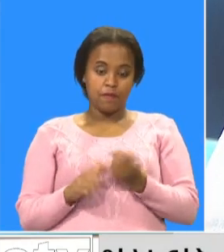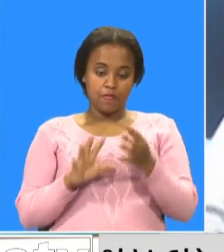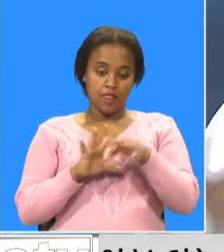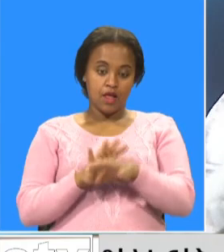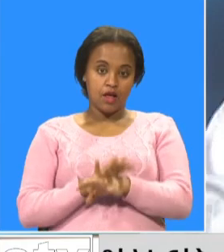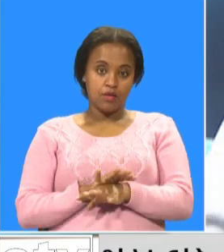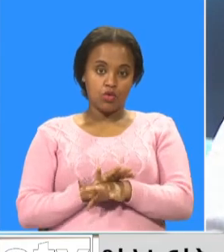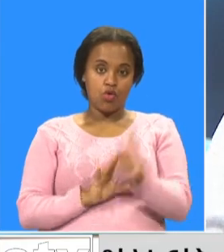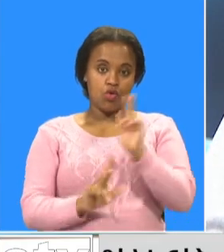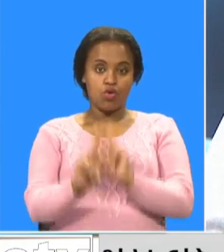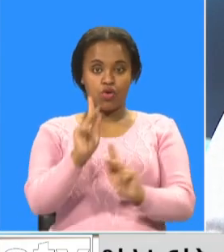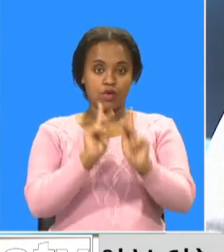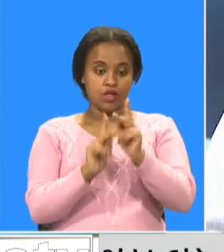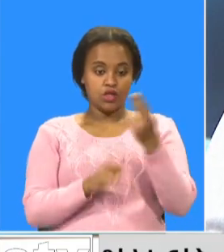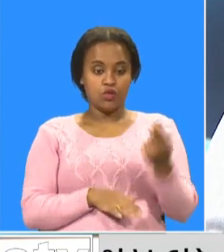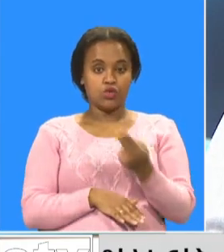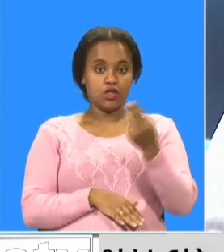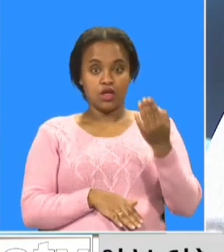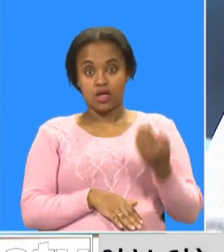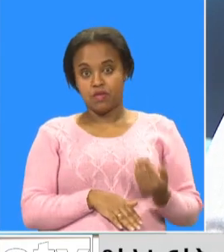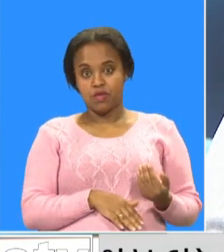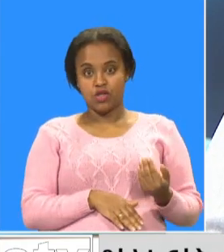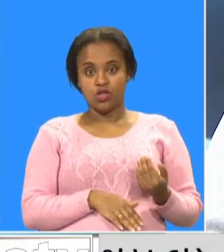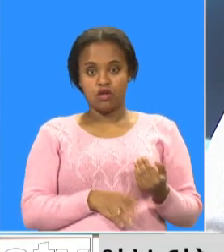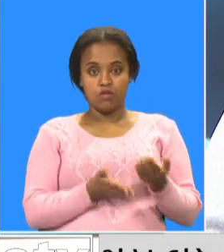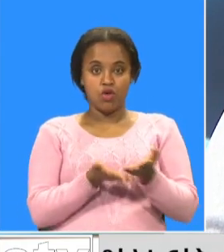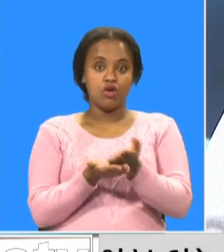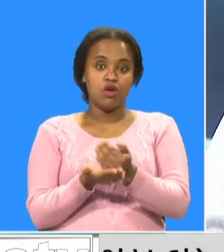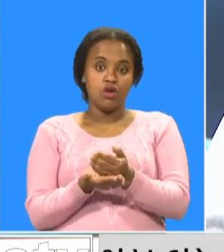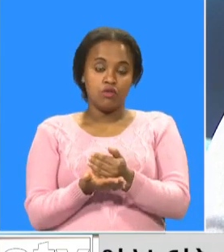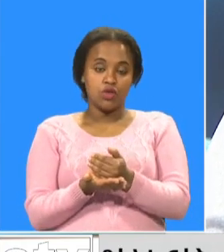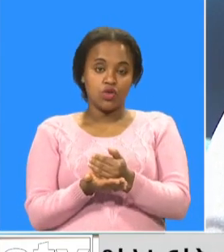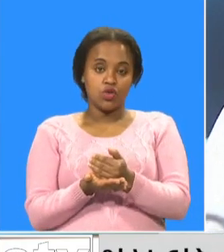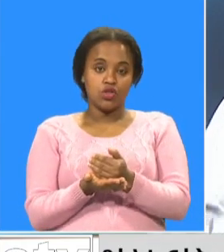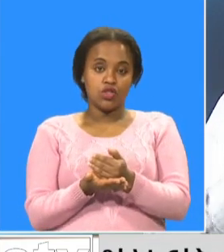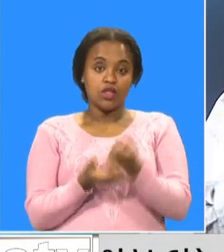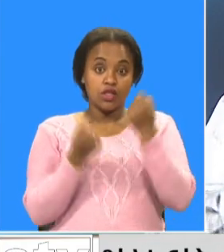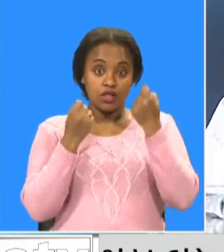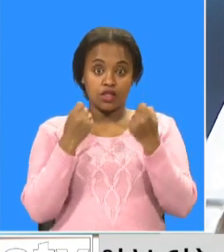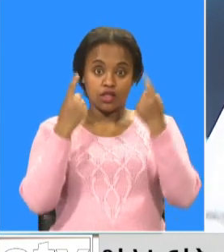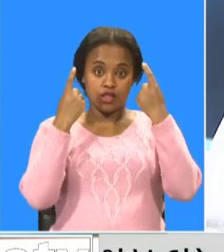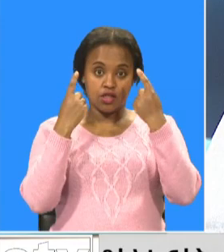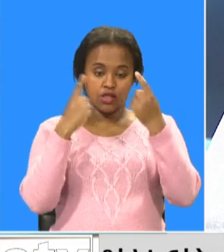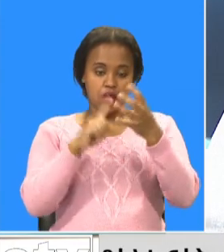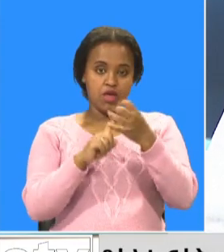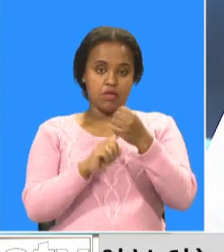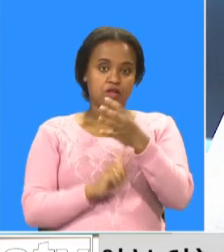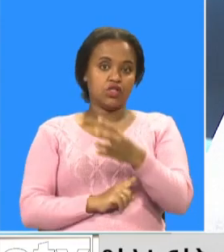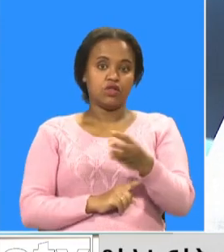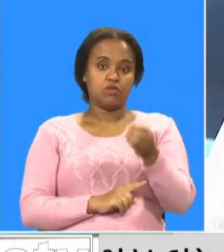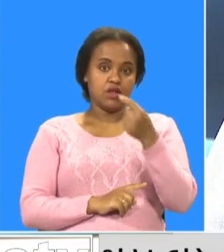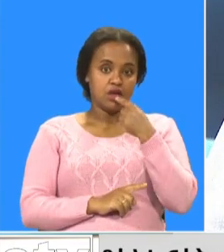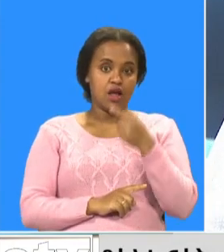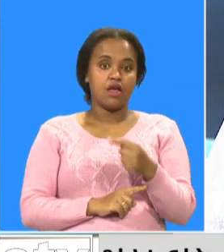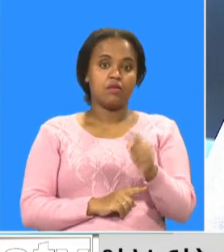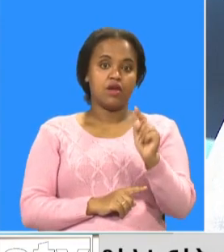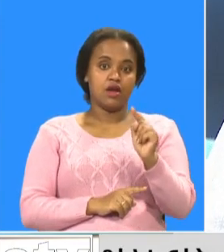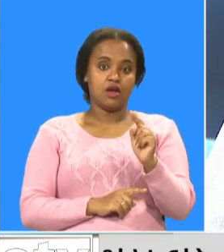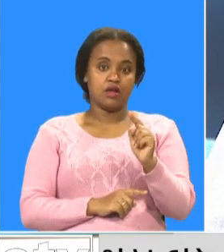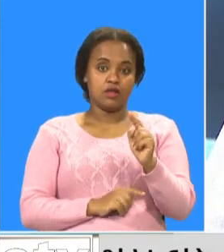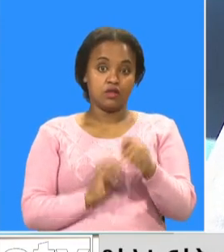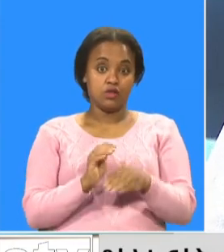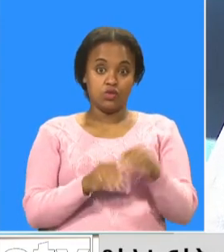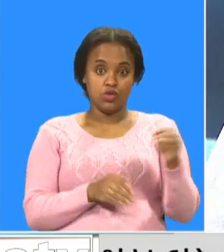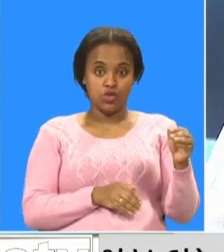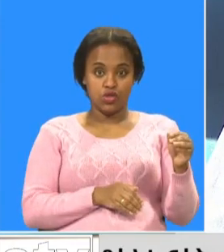ገብቶ ኦሬዲ ህብረተሰቡ ሲጠቀምባቸው የነበረው ምርቶች ግንዛቤ የማስጨበጥና የመናገር ወጪ